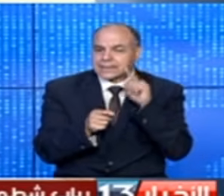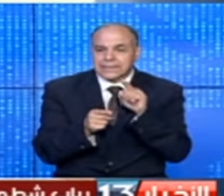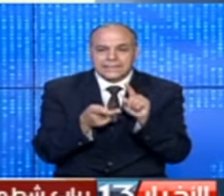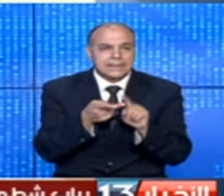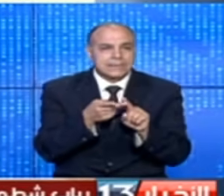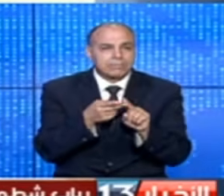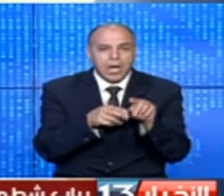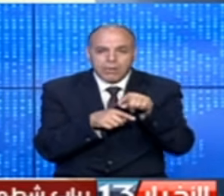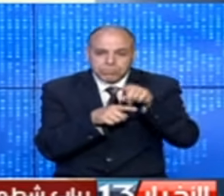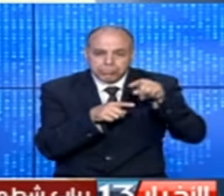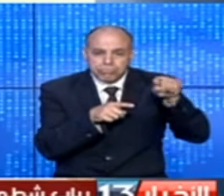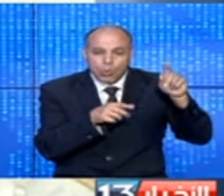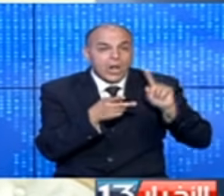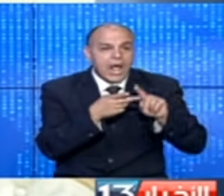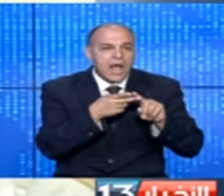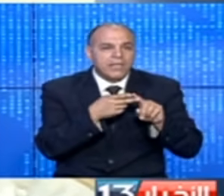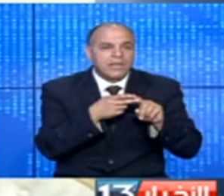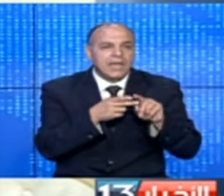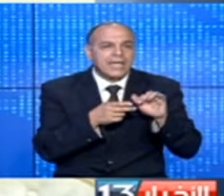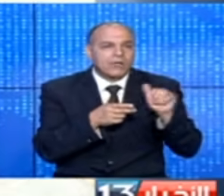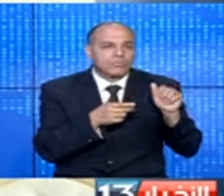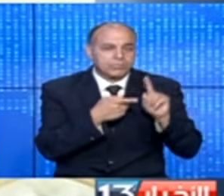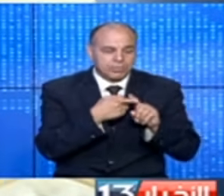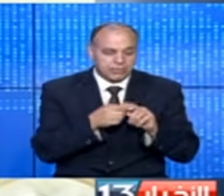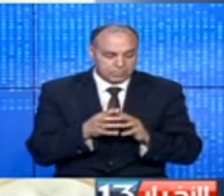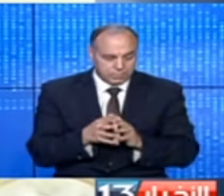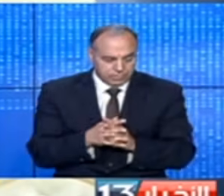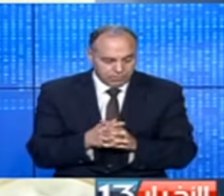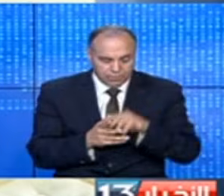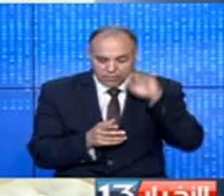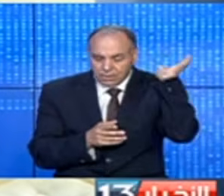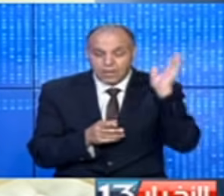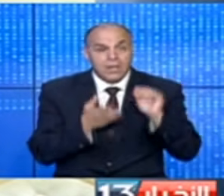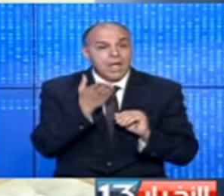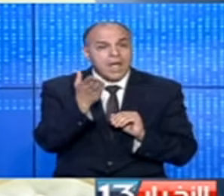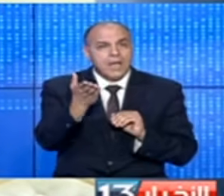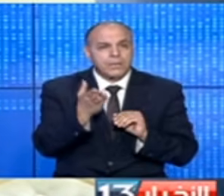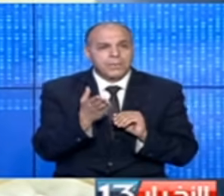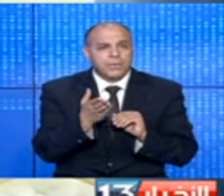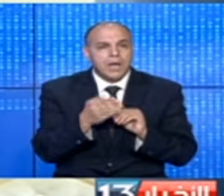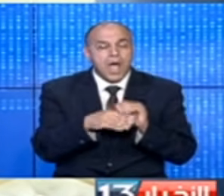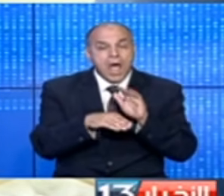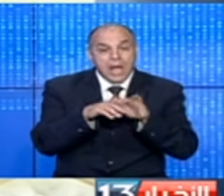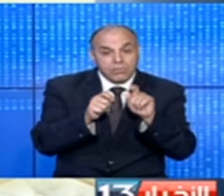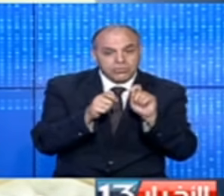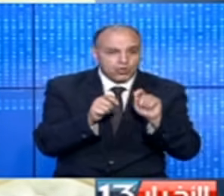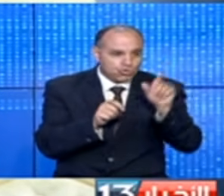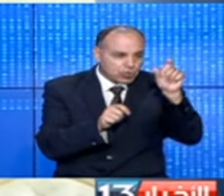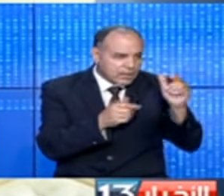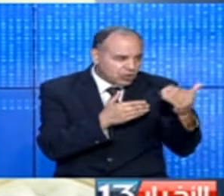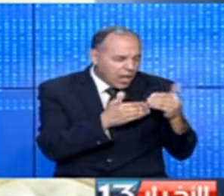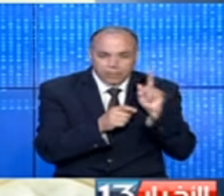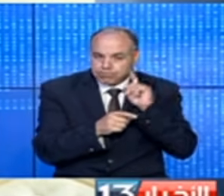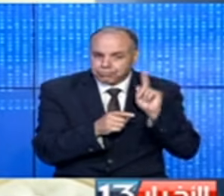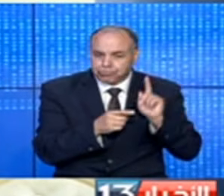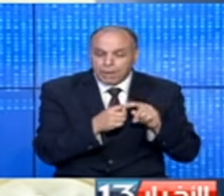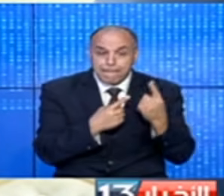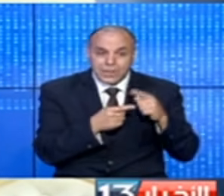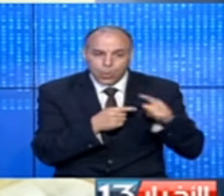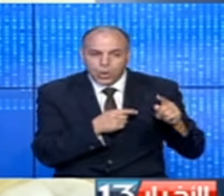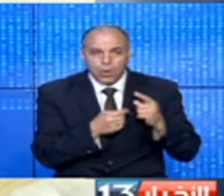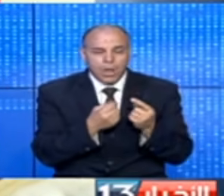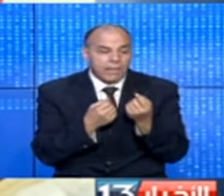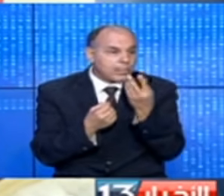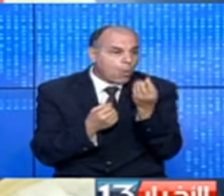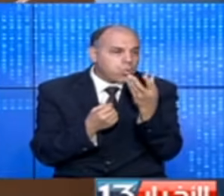يعمل بالموجات فوق الصوتية كابتور إلتراسون، ويقوم بإصدار إنذار كلما يقترب منه شخص لأقل من متر واحد